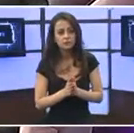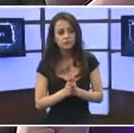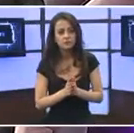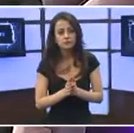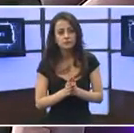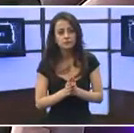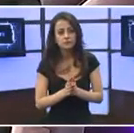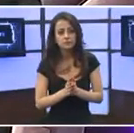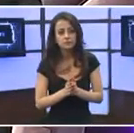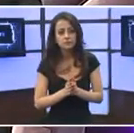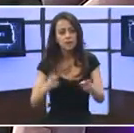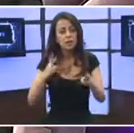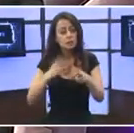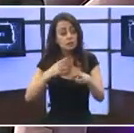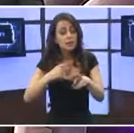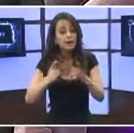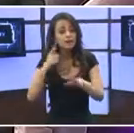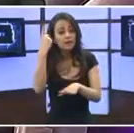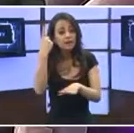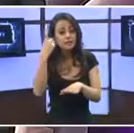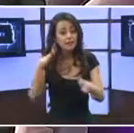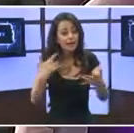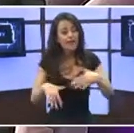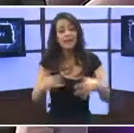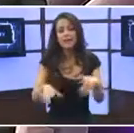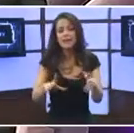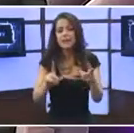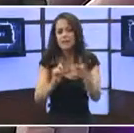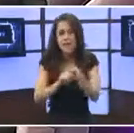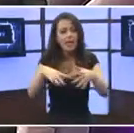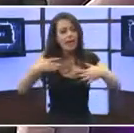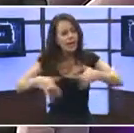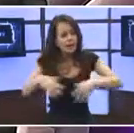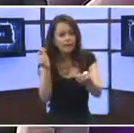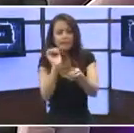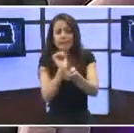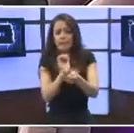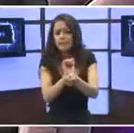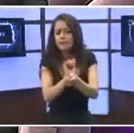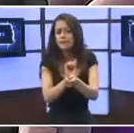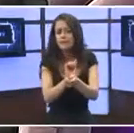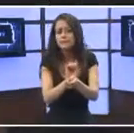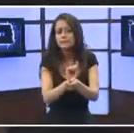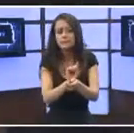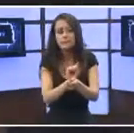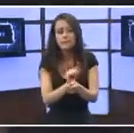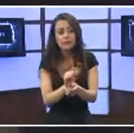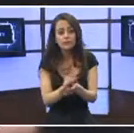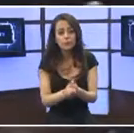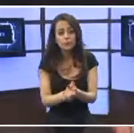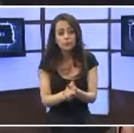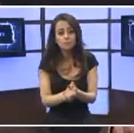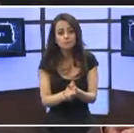bu kurslar sadece engelli dostlarımız için mi yoksa engelli dostlarımızın aileleri de faydalanabiliyor mu? Bakın bu? Çok iyi bir şey sordunuz.